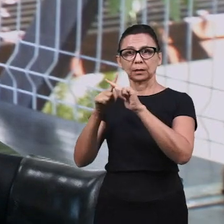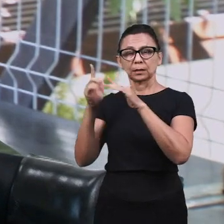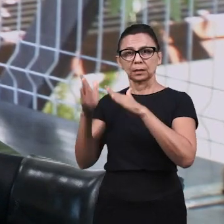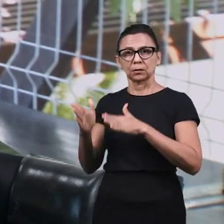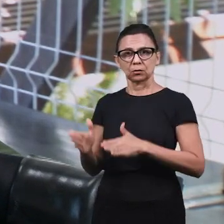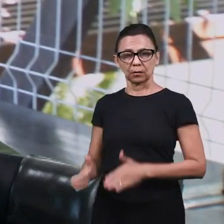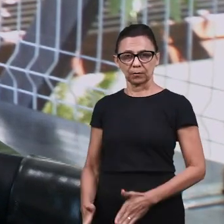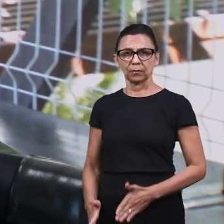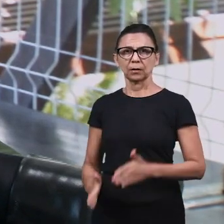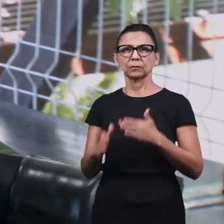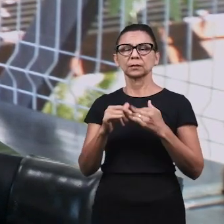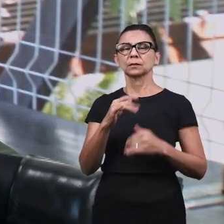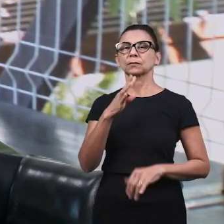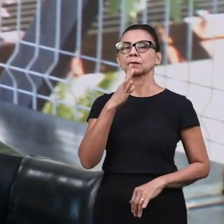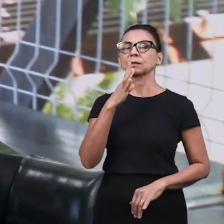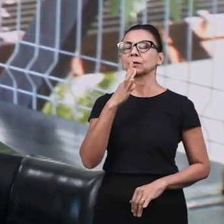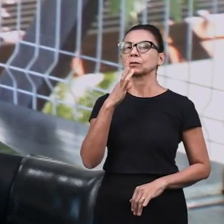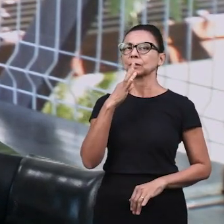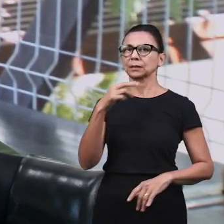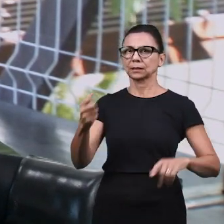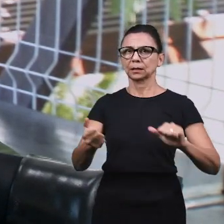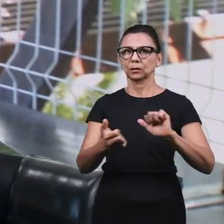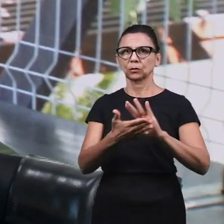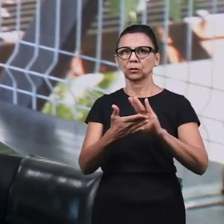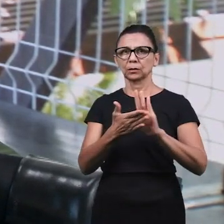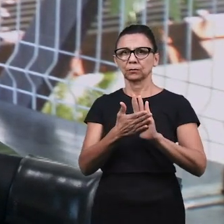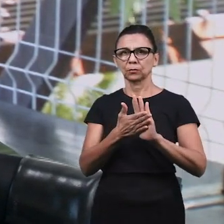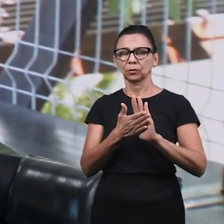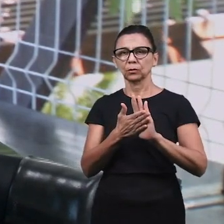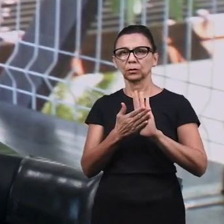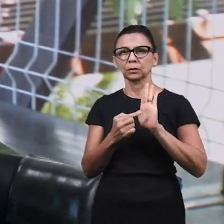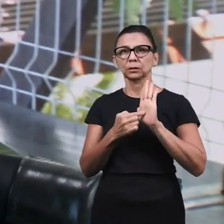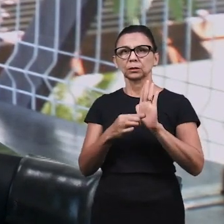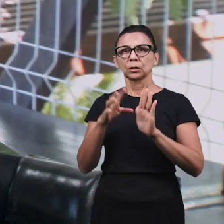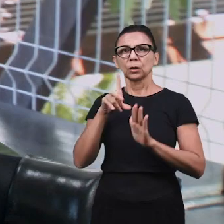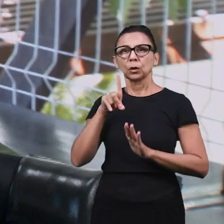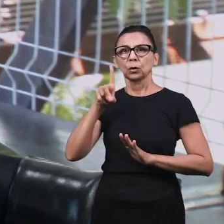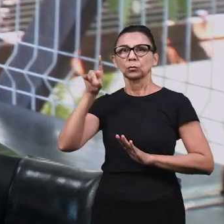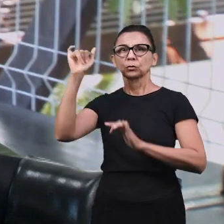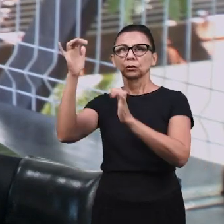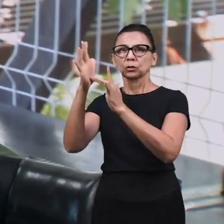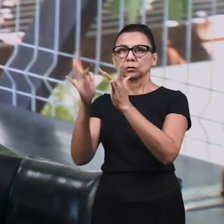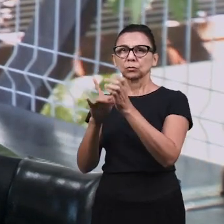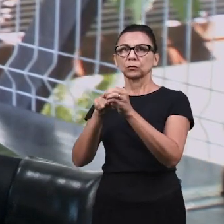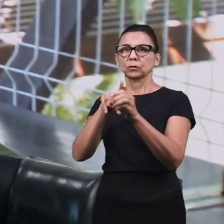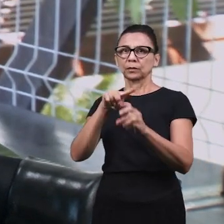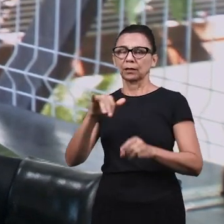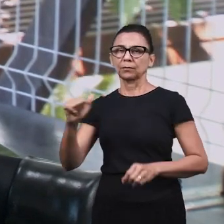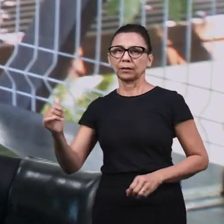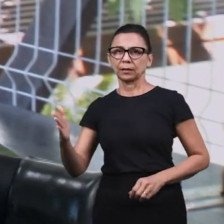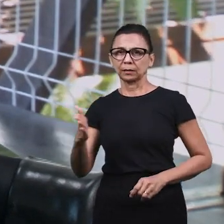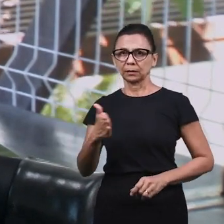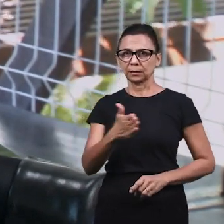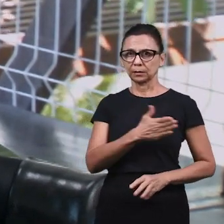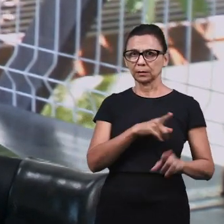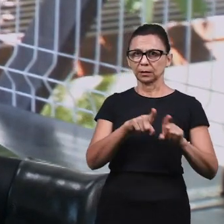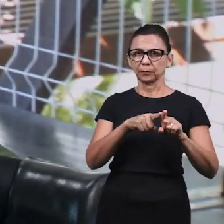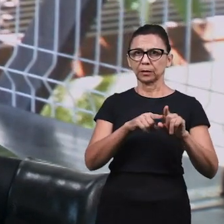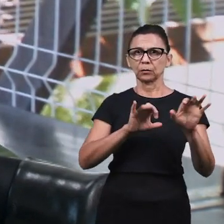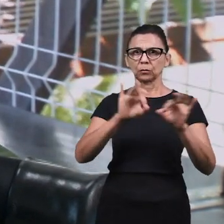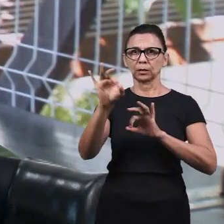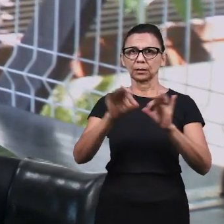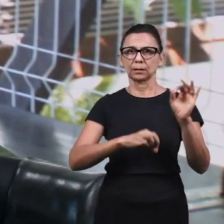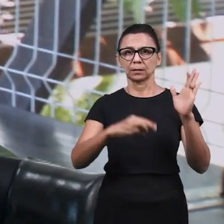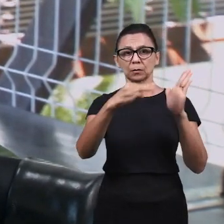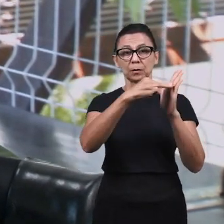vous allez connaître l'histoire de la composition de la louange. Il reviendra un jour. Une méthode dans un abordage de